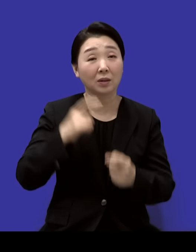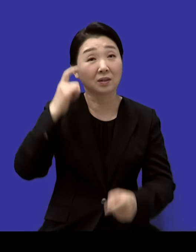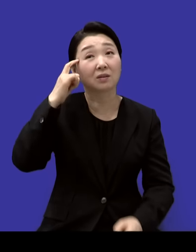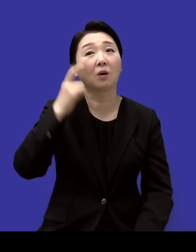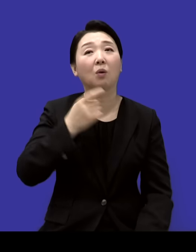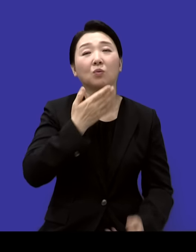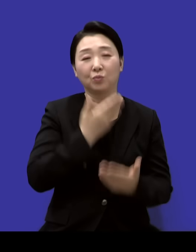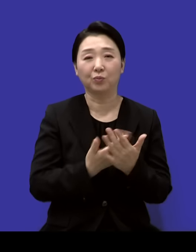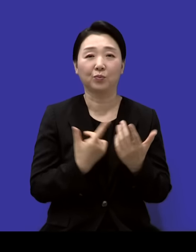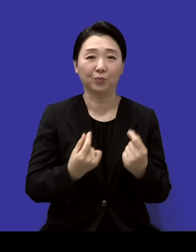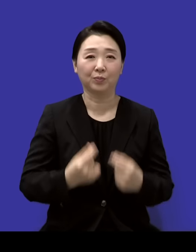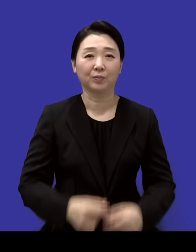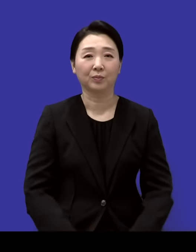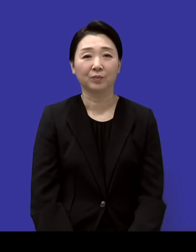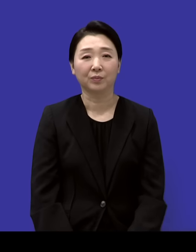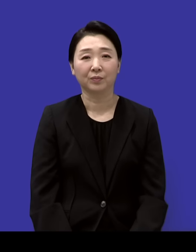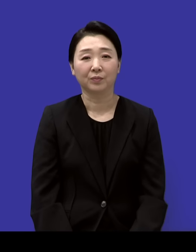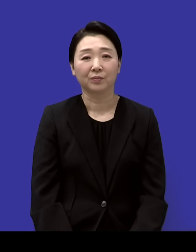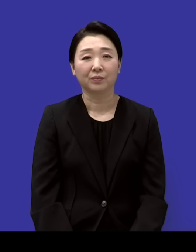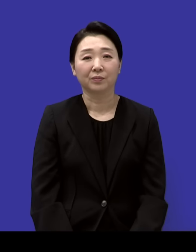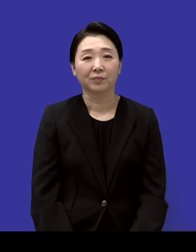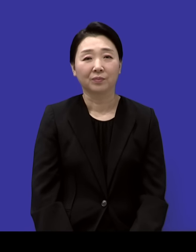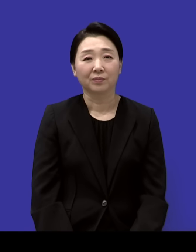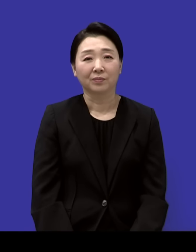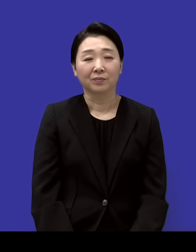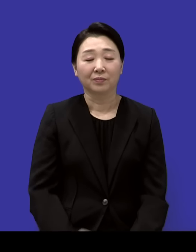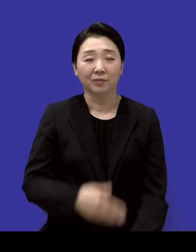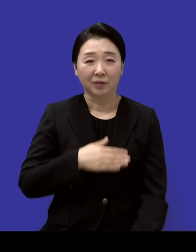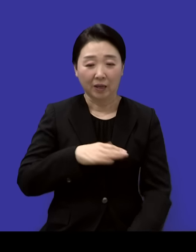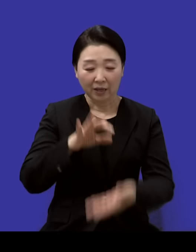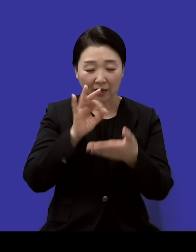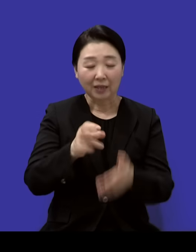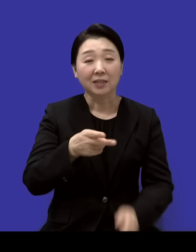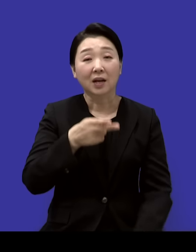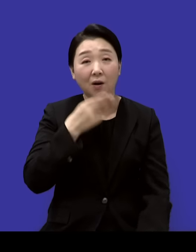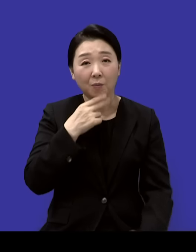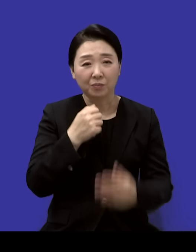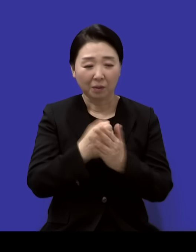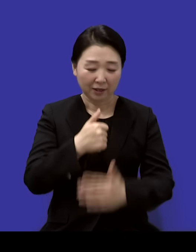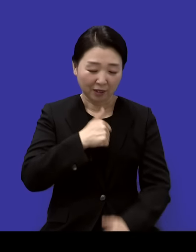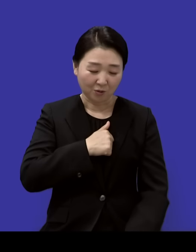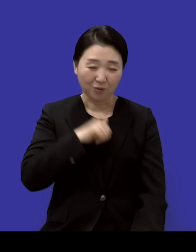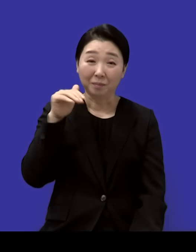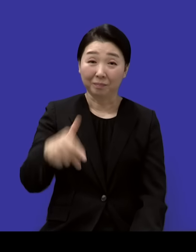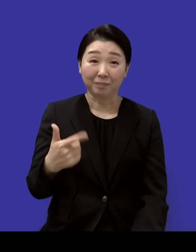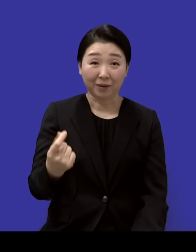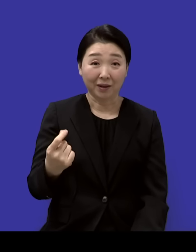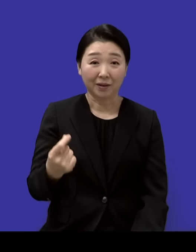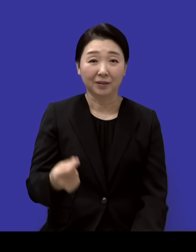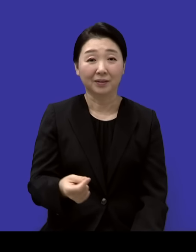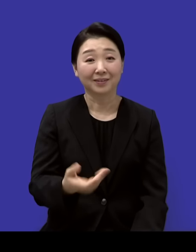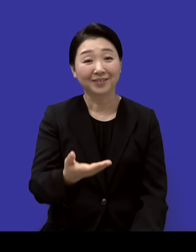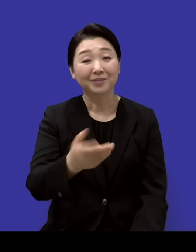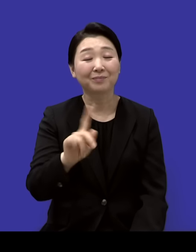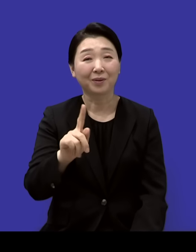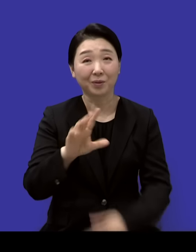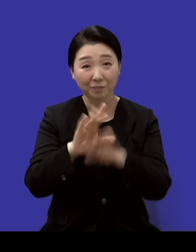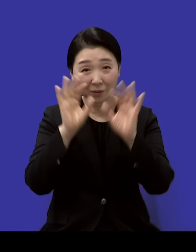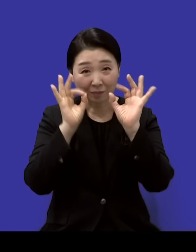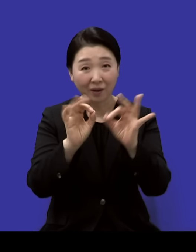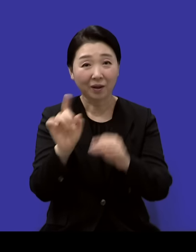네. 그걸 깨닫는 게 굉장히 중요한 것 같아요. 네. 그게 내가 가치가 없다고 느끼기 때문에 자존감이 낮아지는 거 아니겠어요? 네. 근데 어떻습니까? 지금 사실 이런 방송을